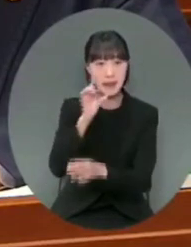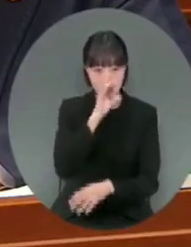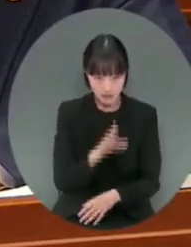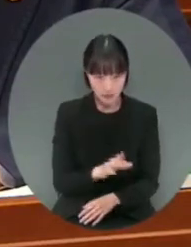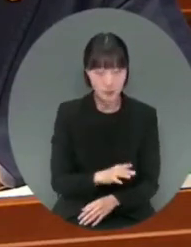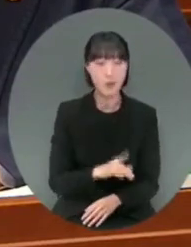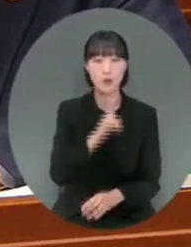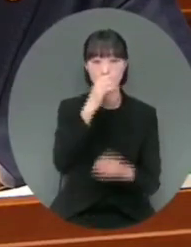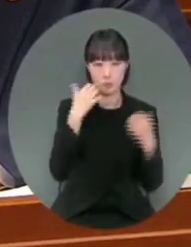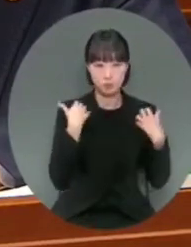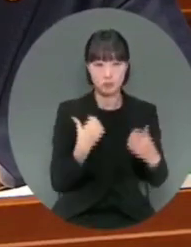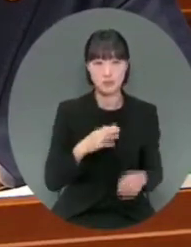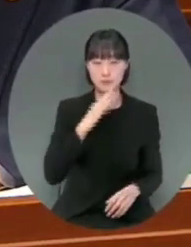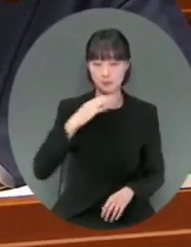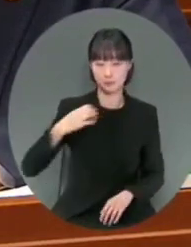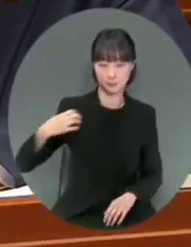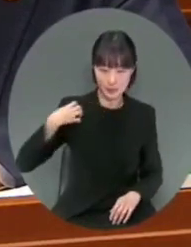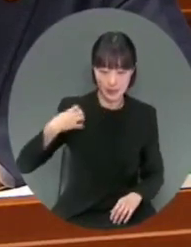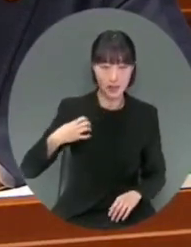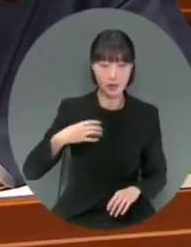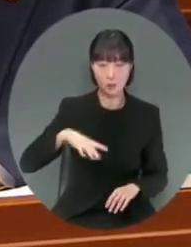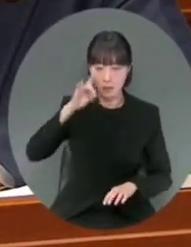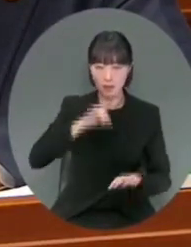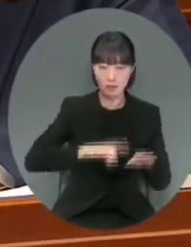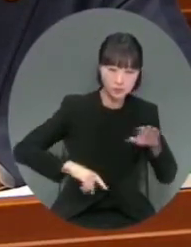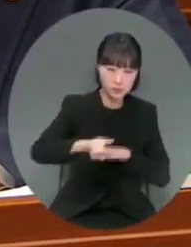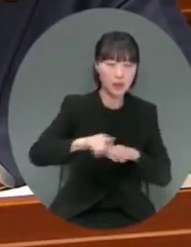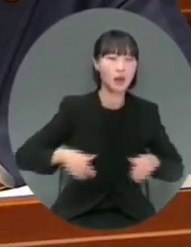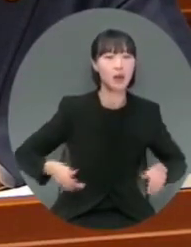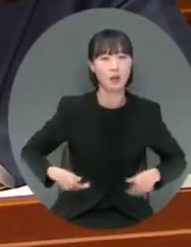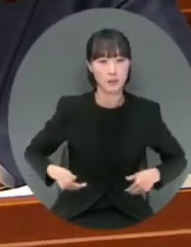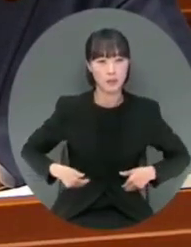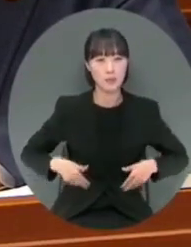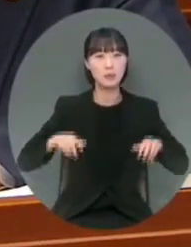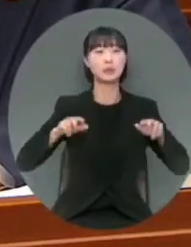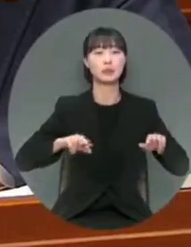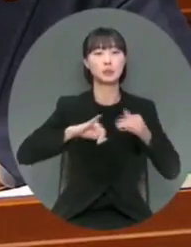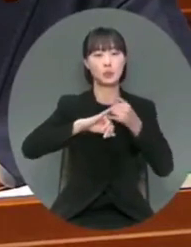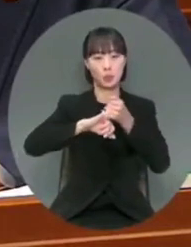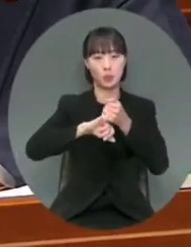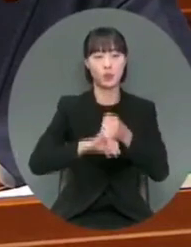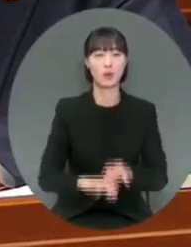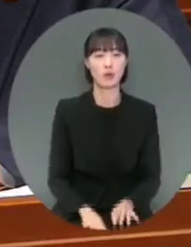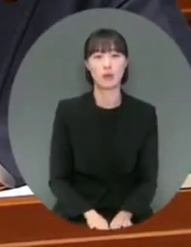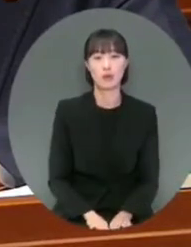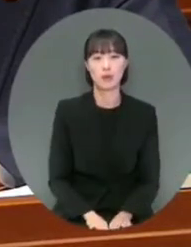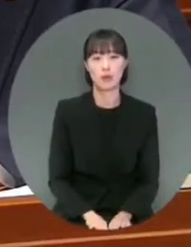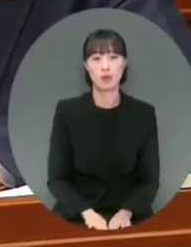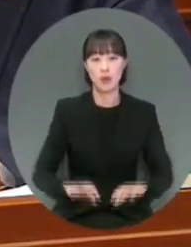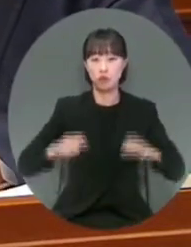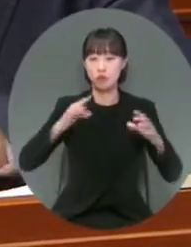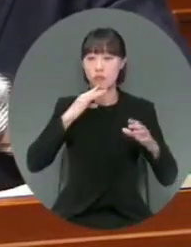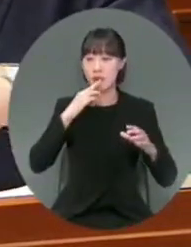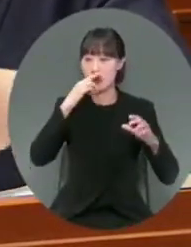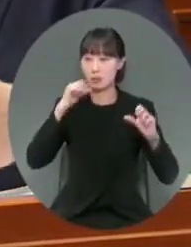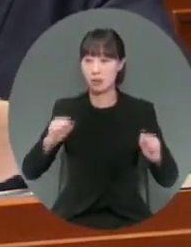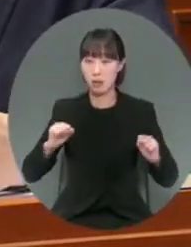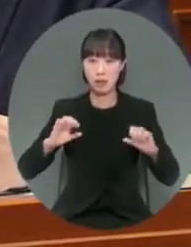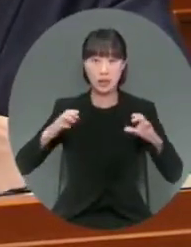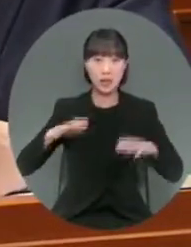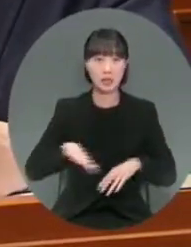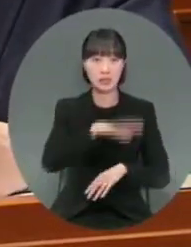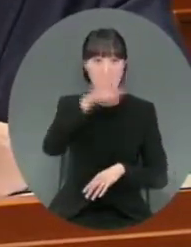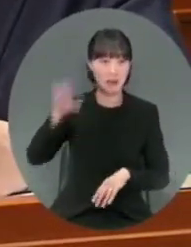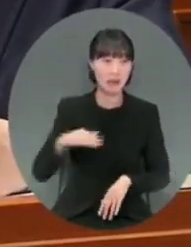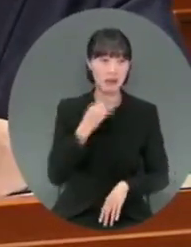정부가 더 책임감 있게 나서줘야 된다. 지금은 그런 때라고 생각합니다. 국가만 살면 나라가 사는